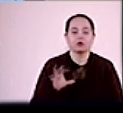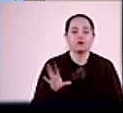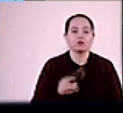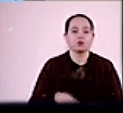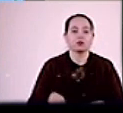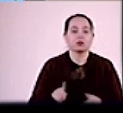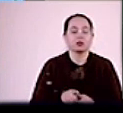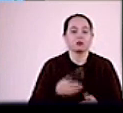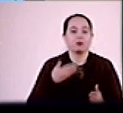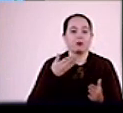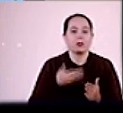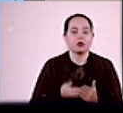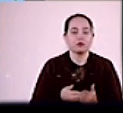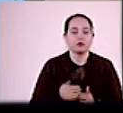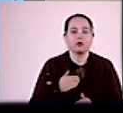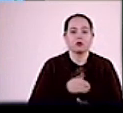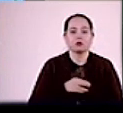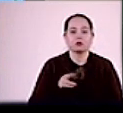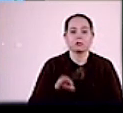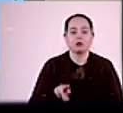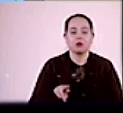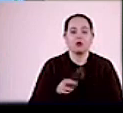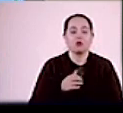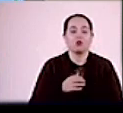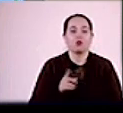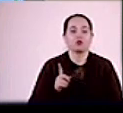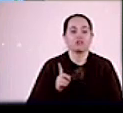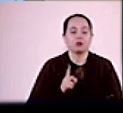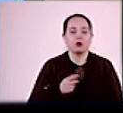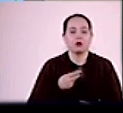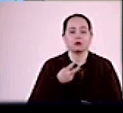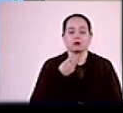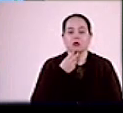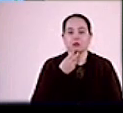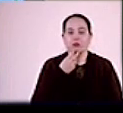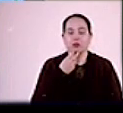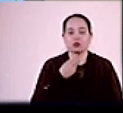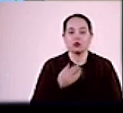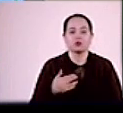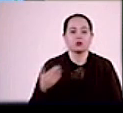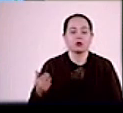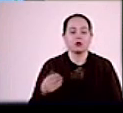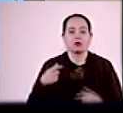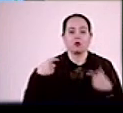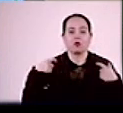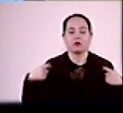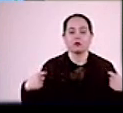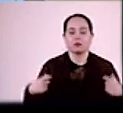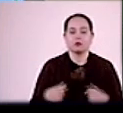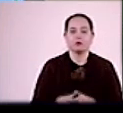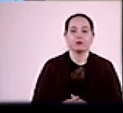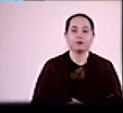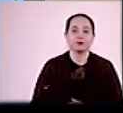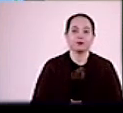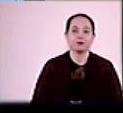все-таки спрашивает, хотя ожидает насмешки со стороны офицеров.